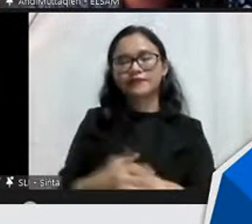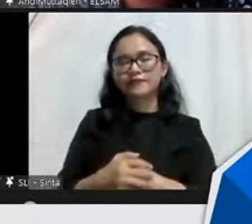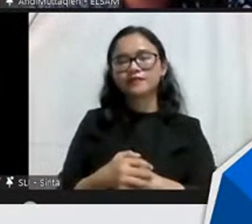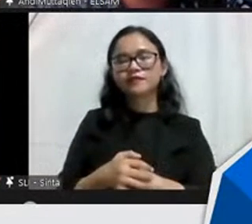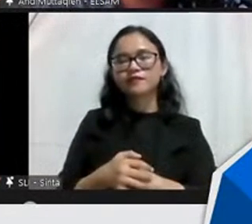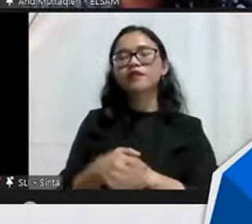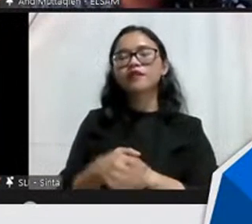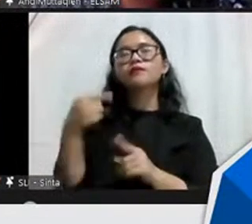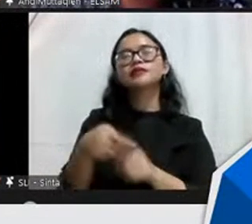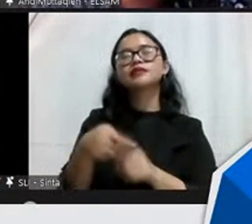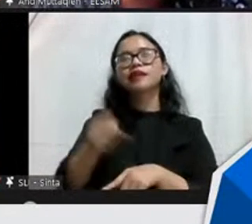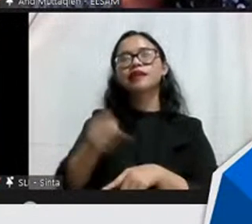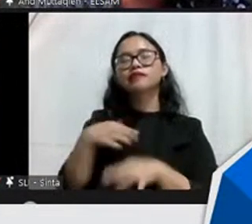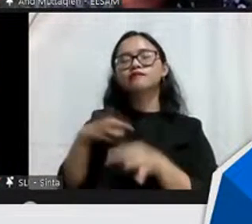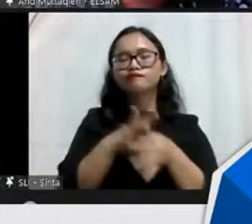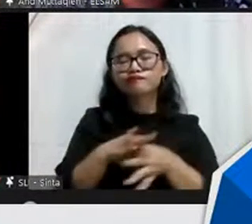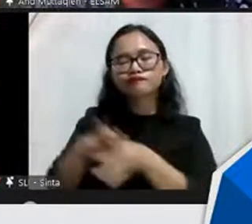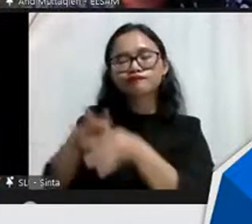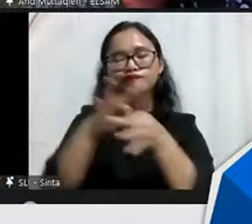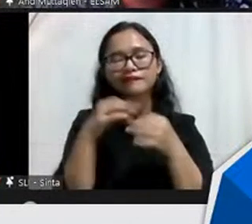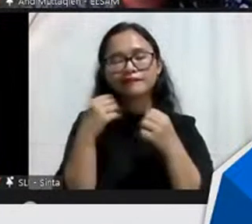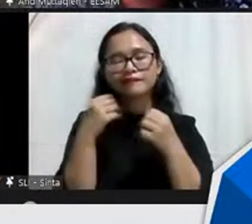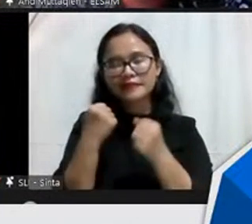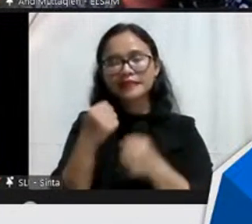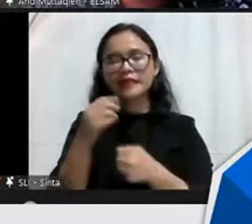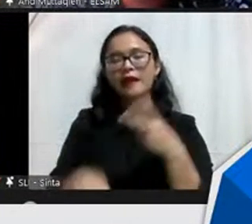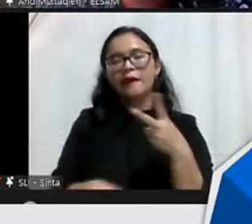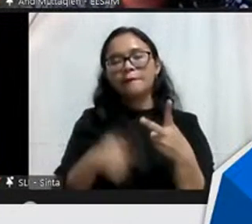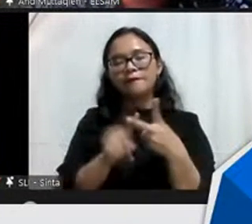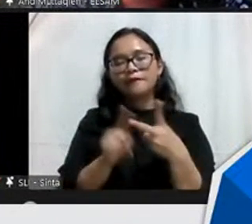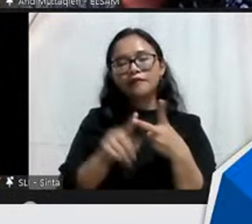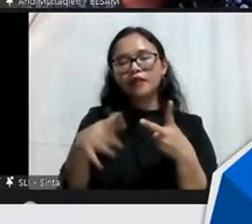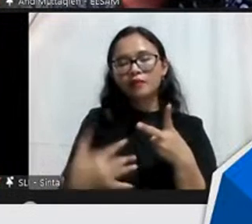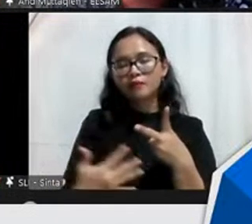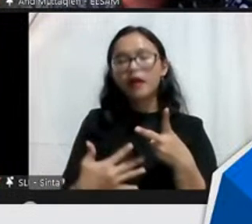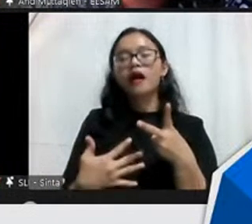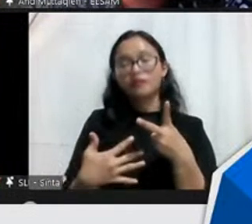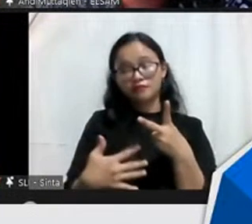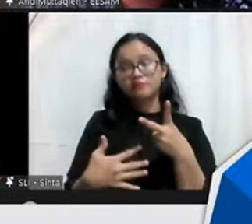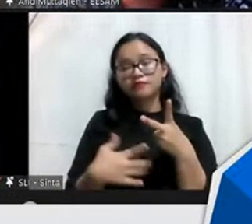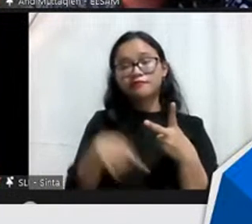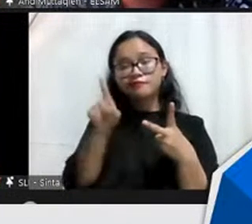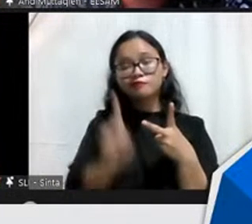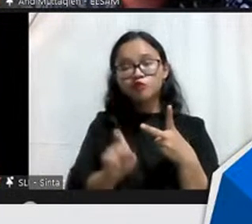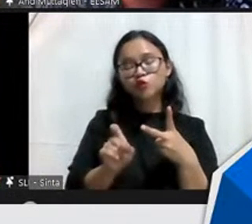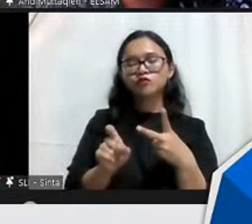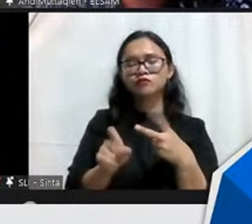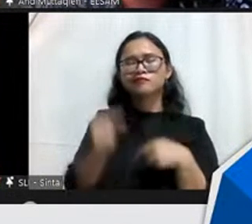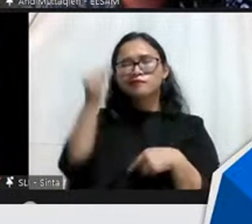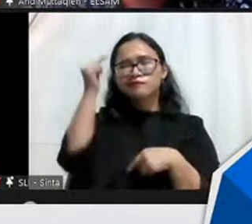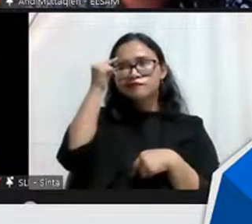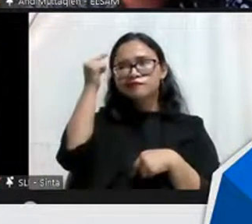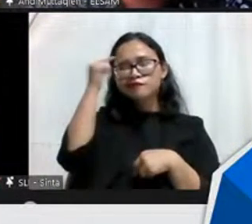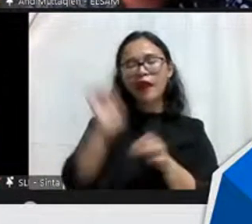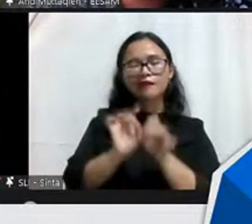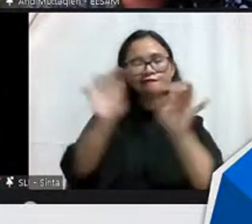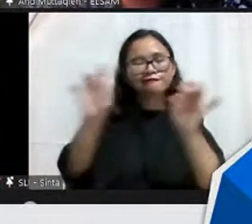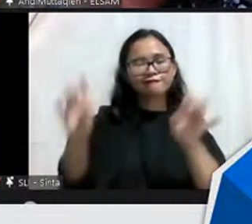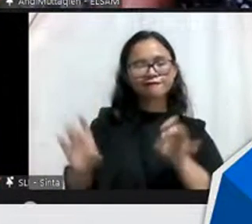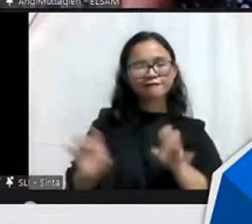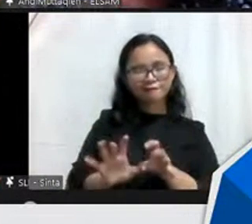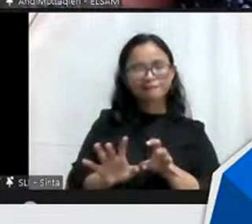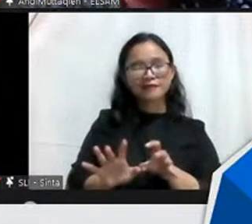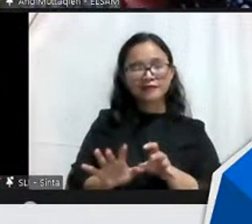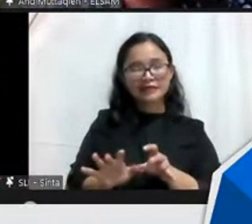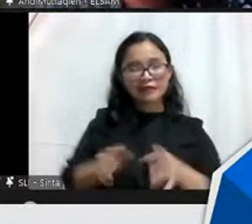yang lebih kuat untuk itu yang kedua perlu juga upaya-upaya untuk mainstreaming ya Dari dari semua l